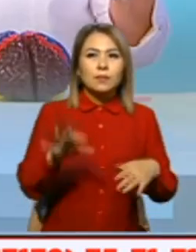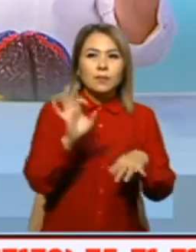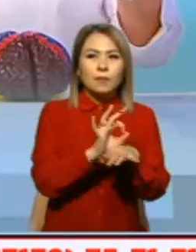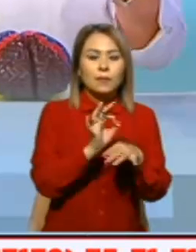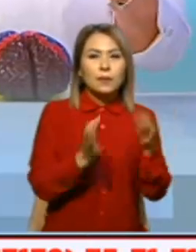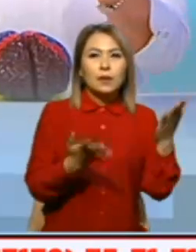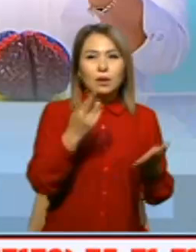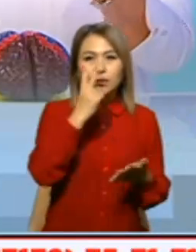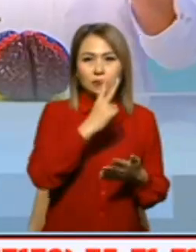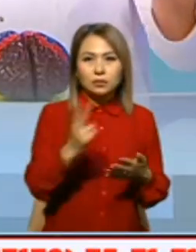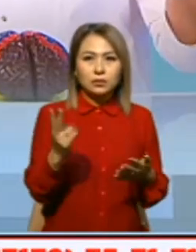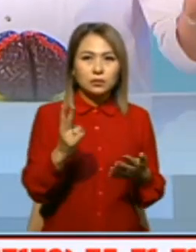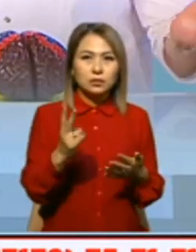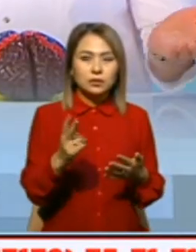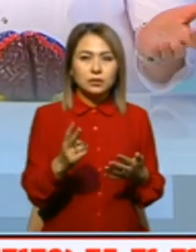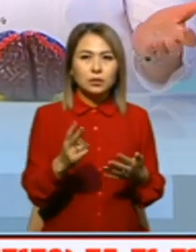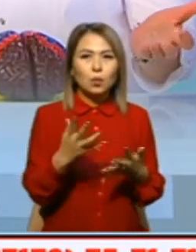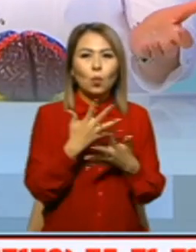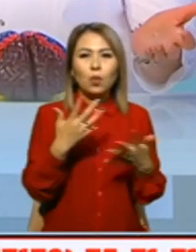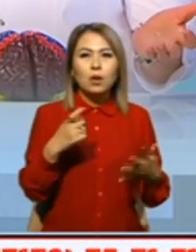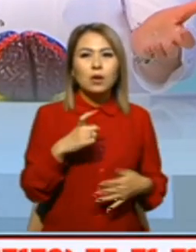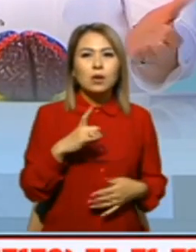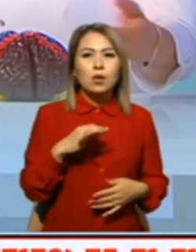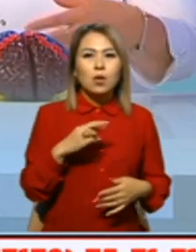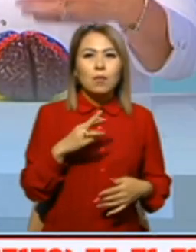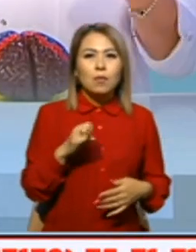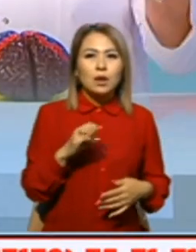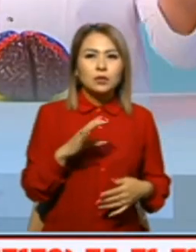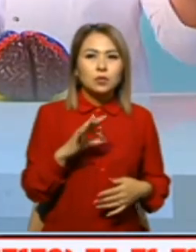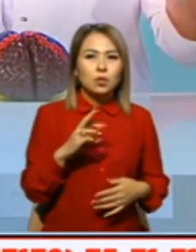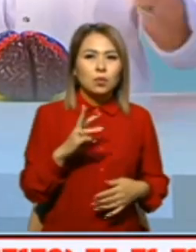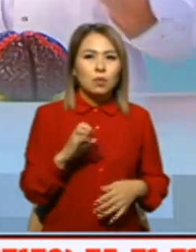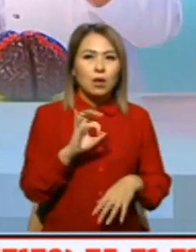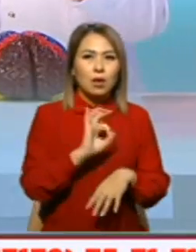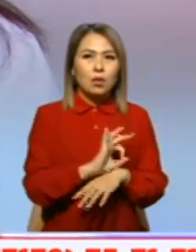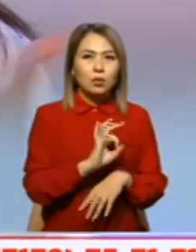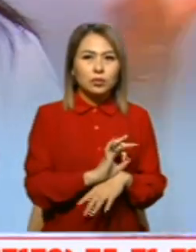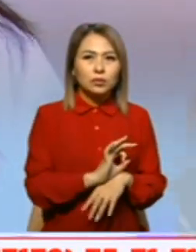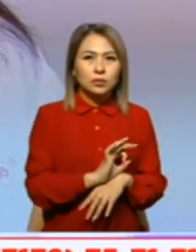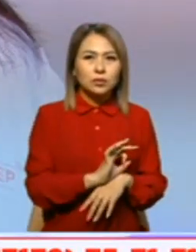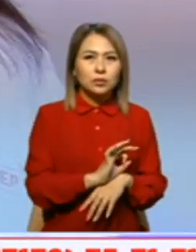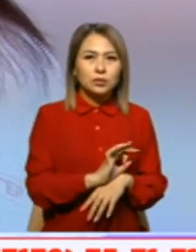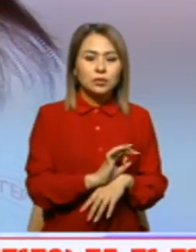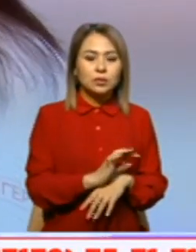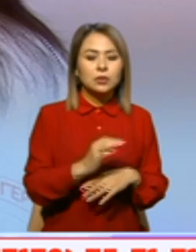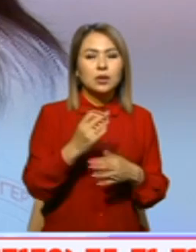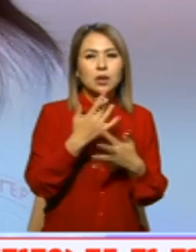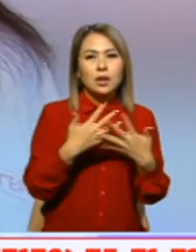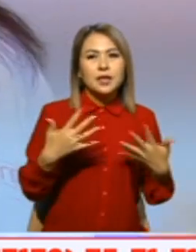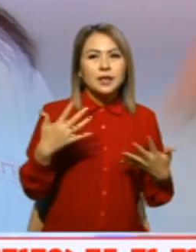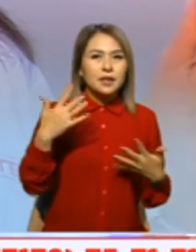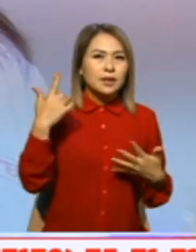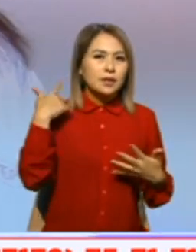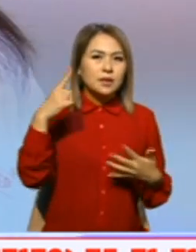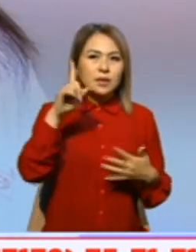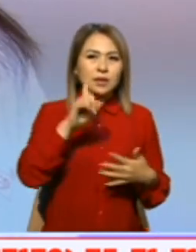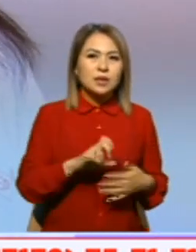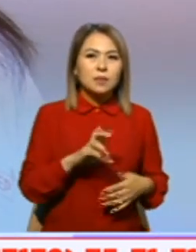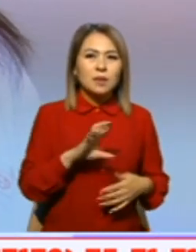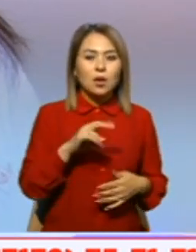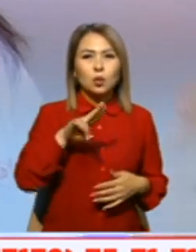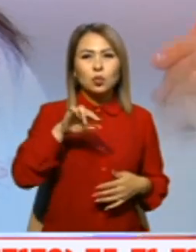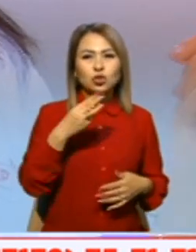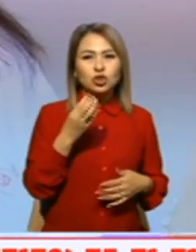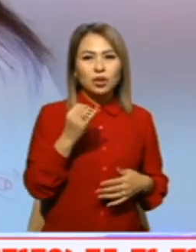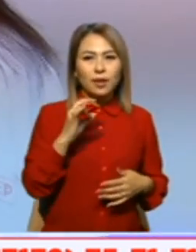тоқтай кететін болса, жаңағы именно хромосомды аурулар ғой, көбіндегі жаңағы спинальная мышечная атрофия деп кетті, да? Дюшена